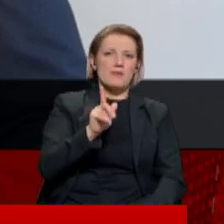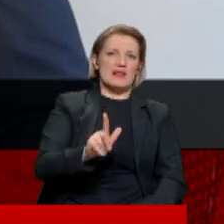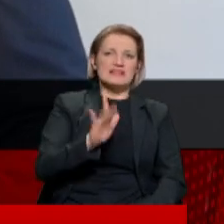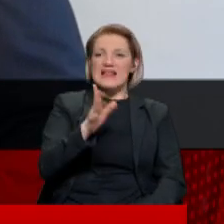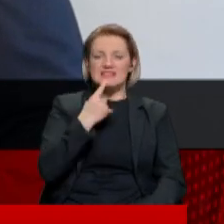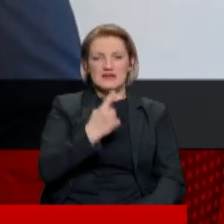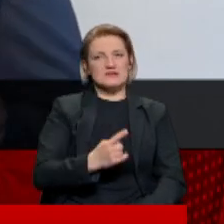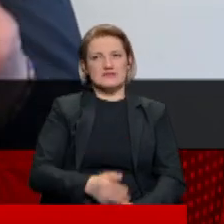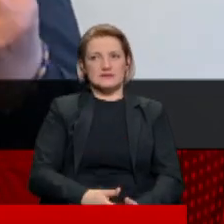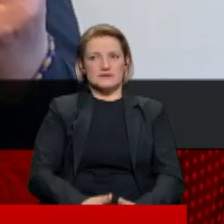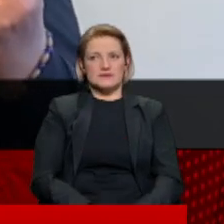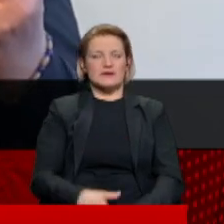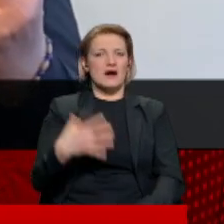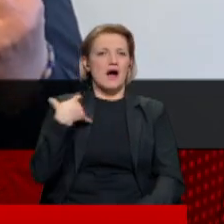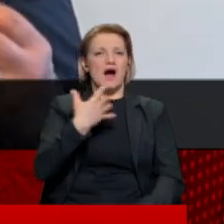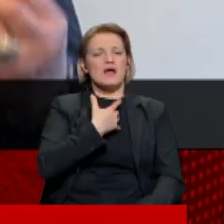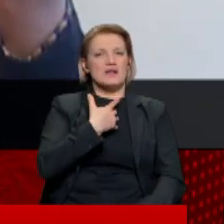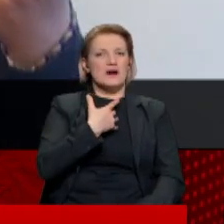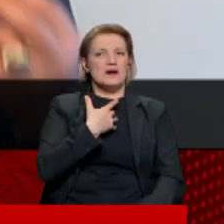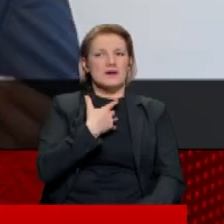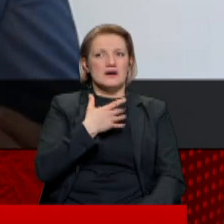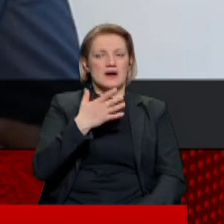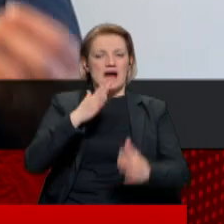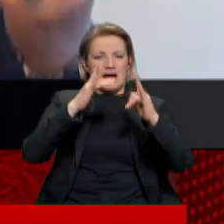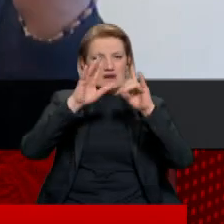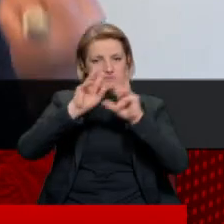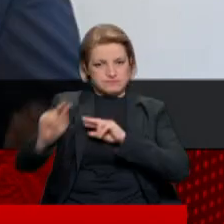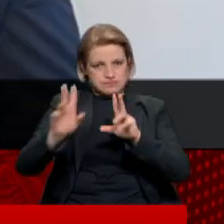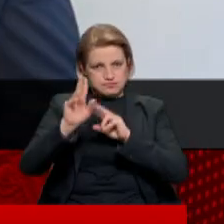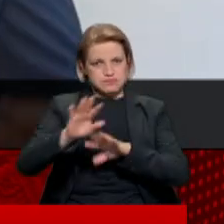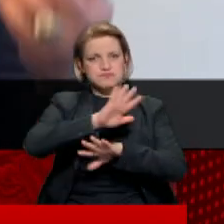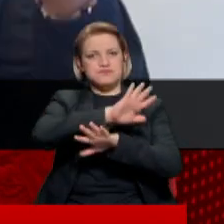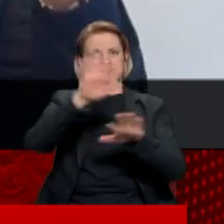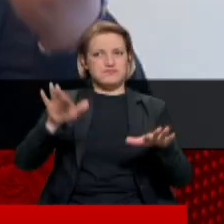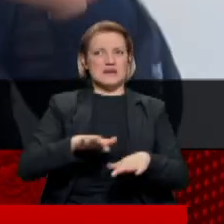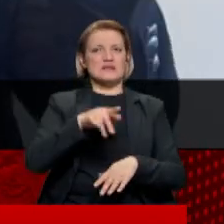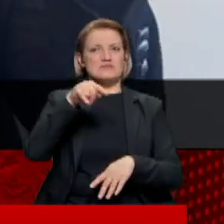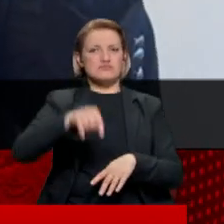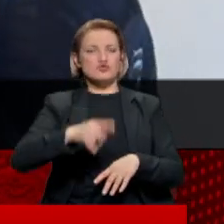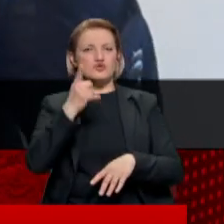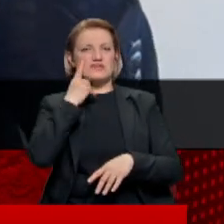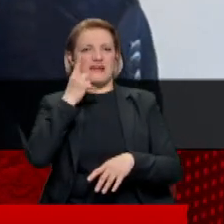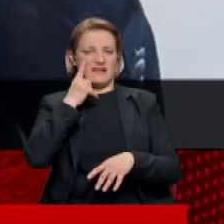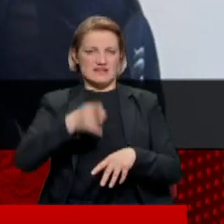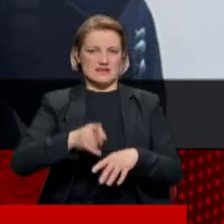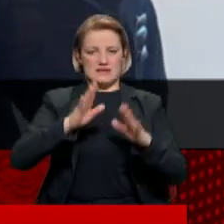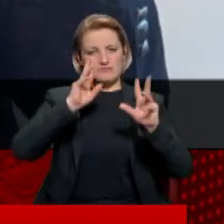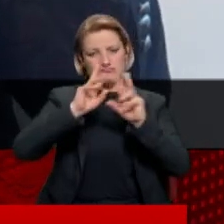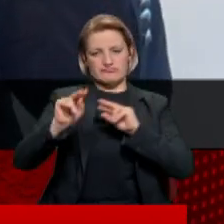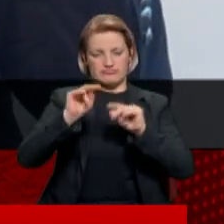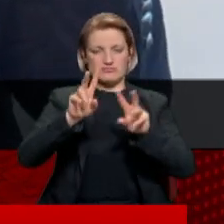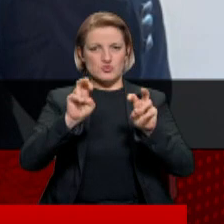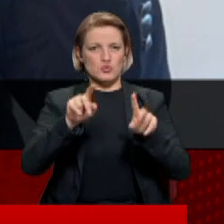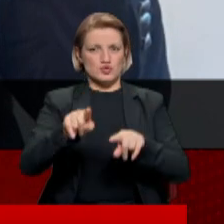Ne dersiniz? Ana çağrısı şu. Barınma, herkesin bu devletin barınma